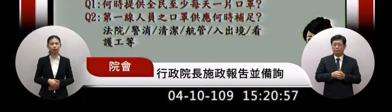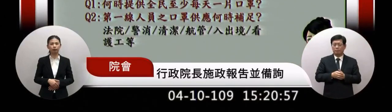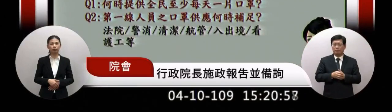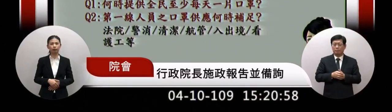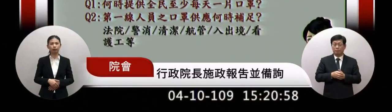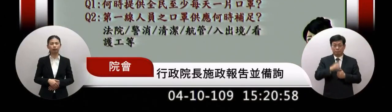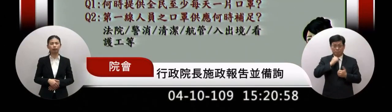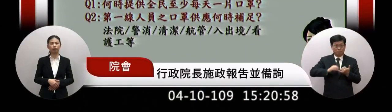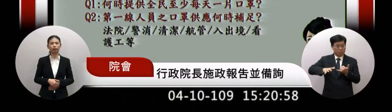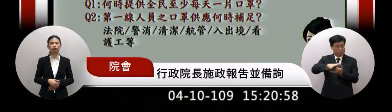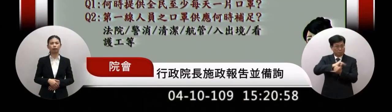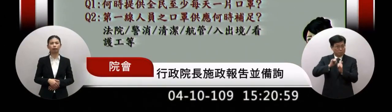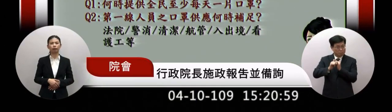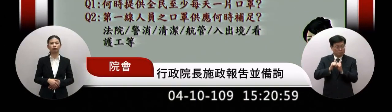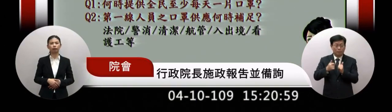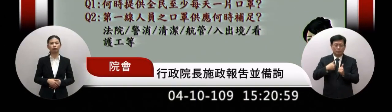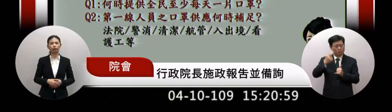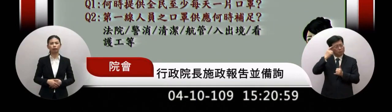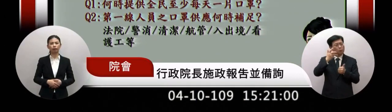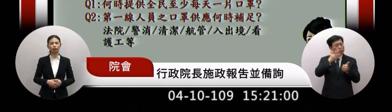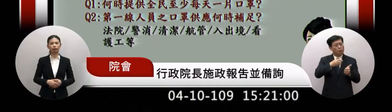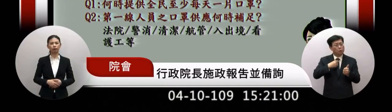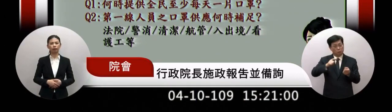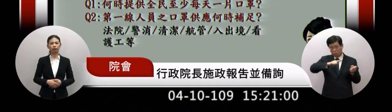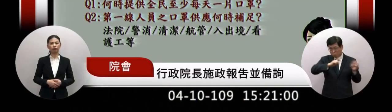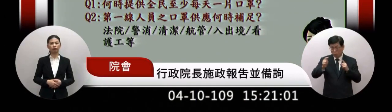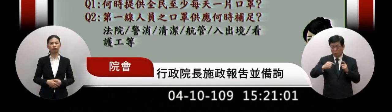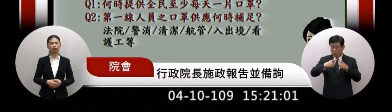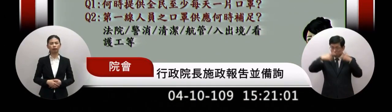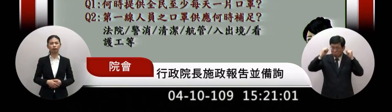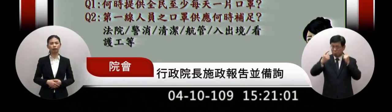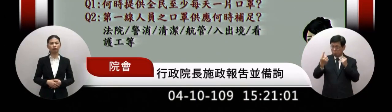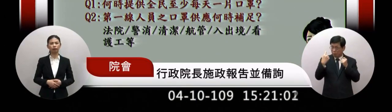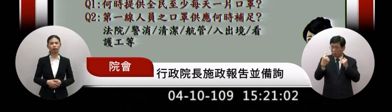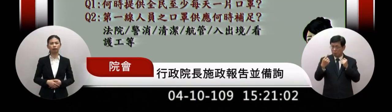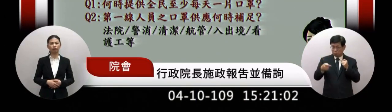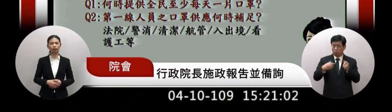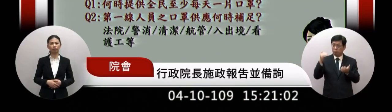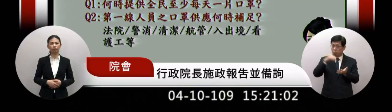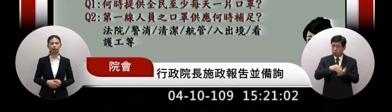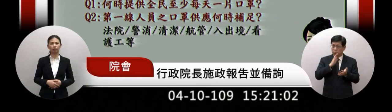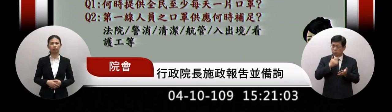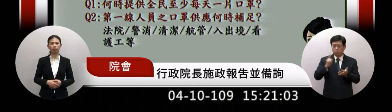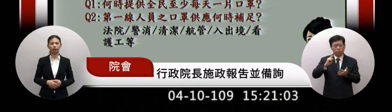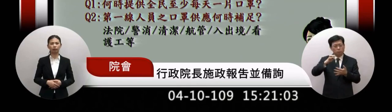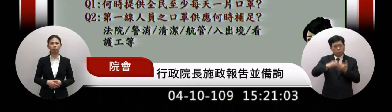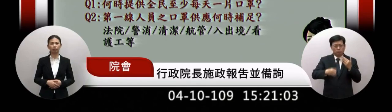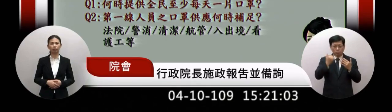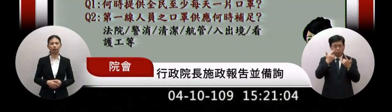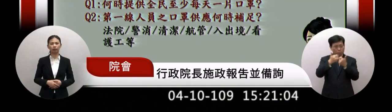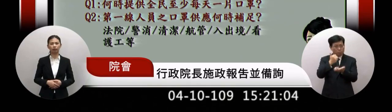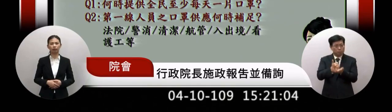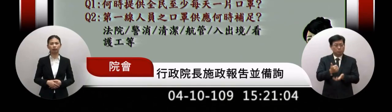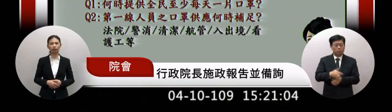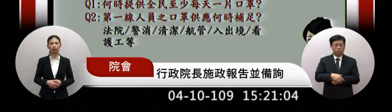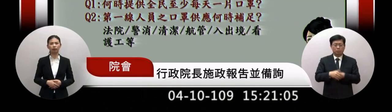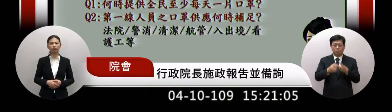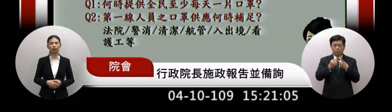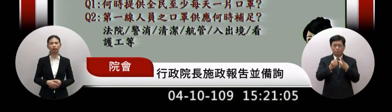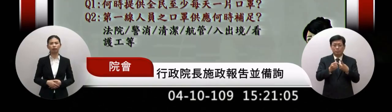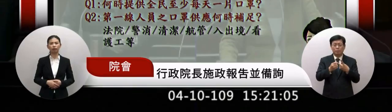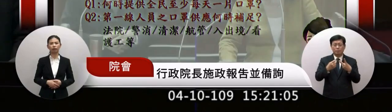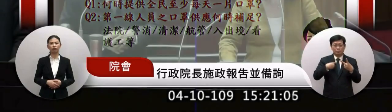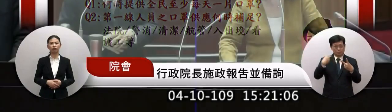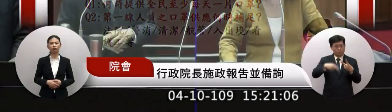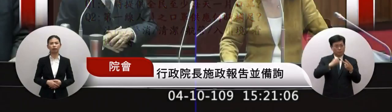个全民，那我们问说全民一天一片口罩，这个到底是什么时候可以达成呢、啊？然后第二个，我再